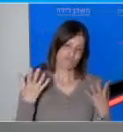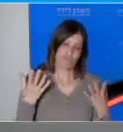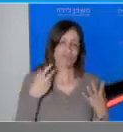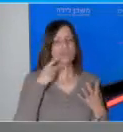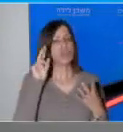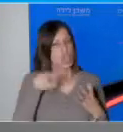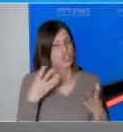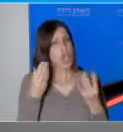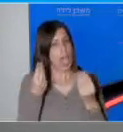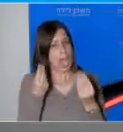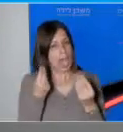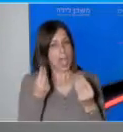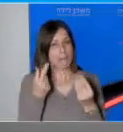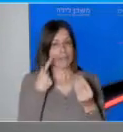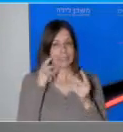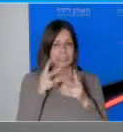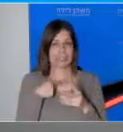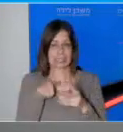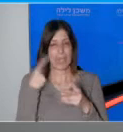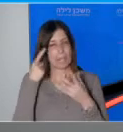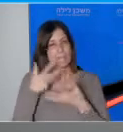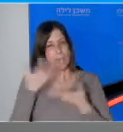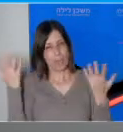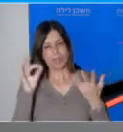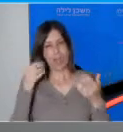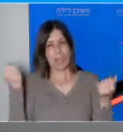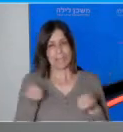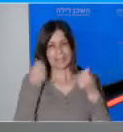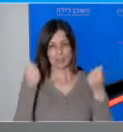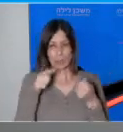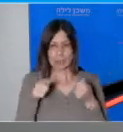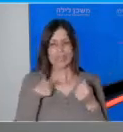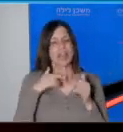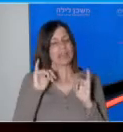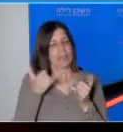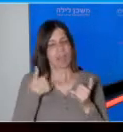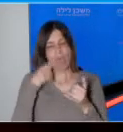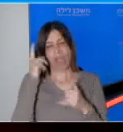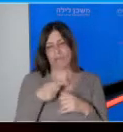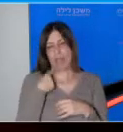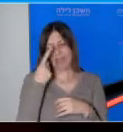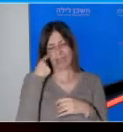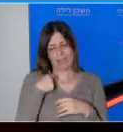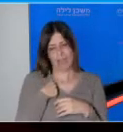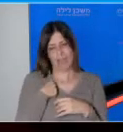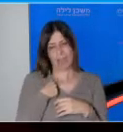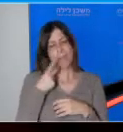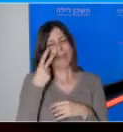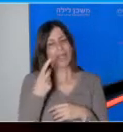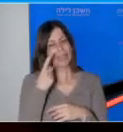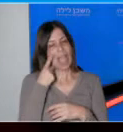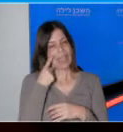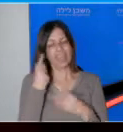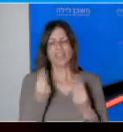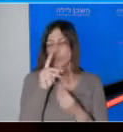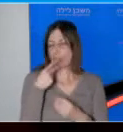ויש הרבה שצקצקו עליי, על הפופוליזם של הפרסום הזה, אבל אני כן חייבת להגיד שבעיניי למראית עין הדבר הזה